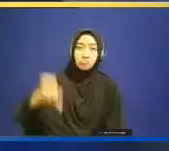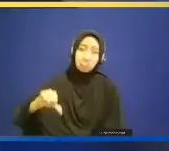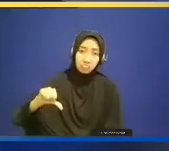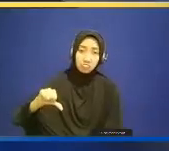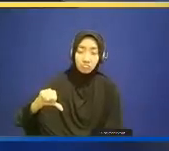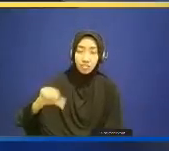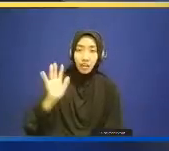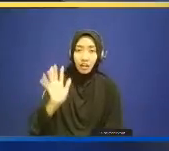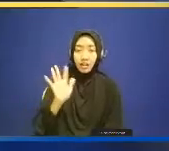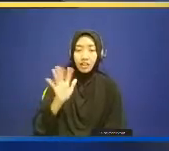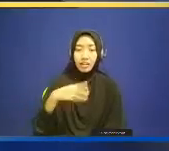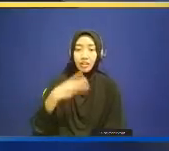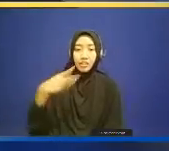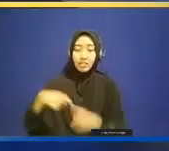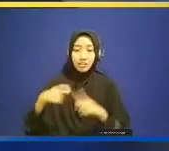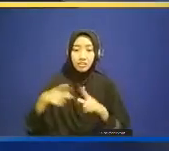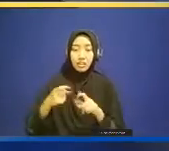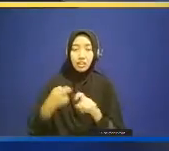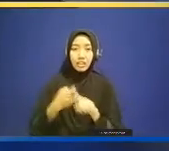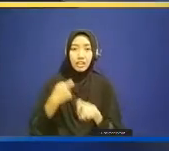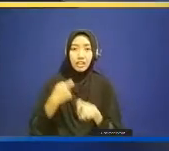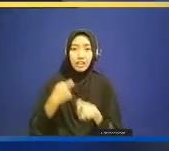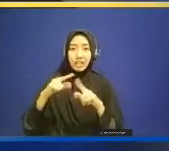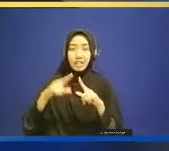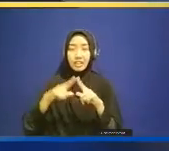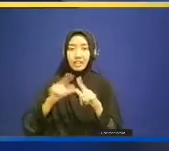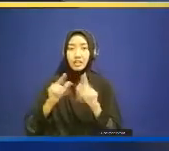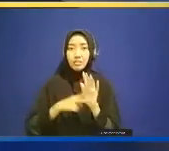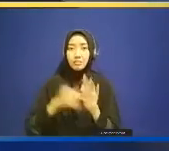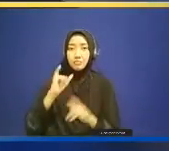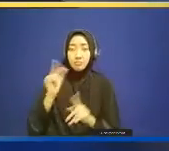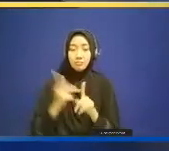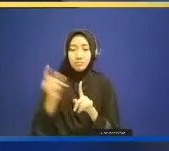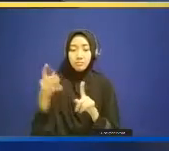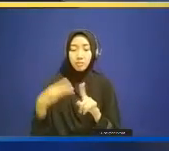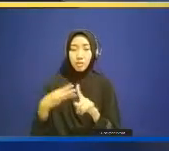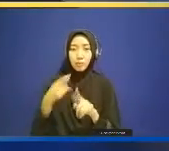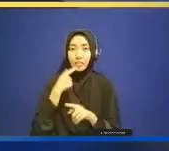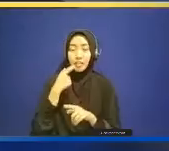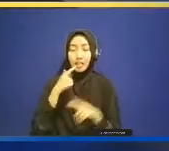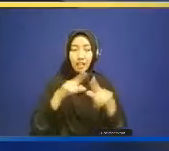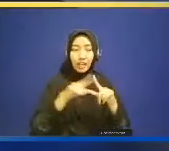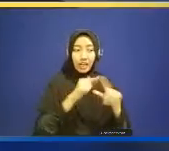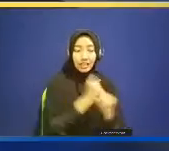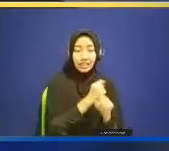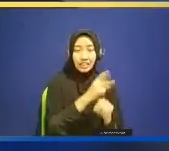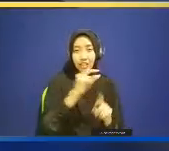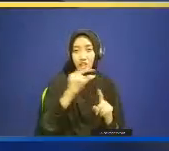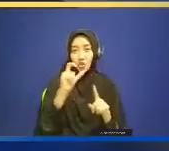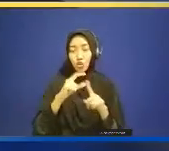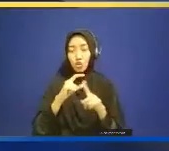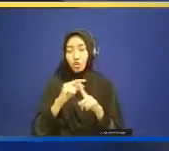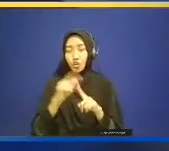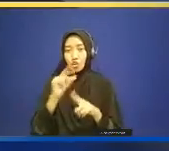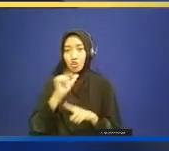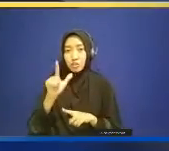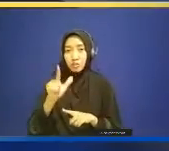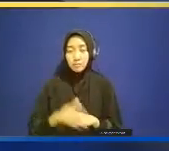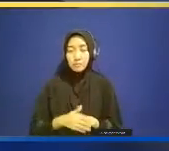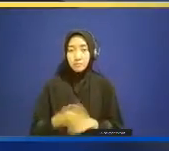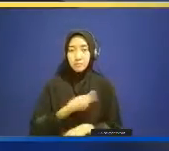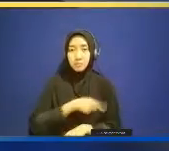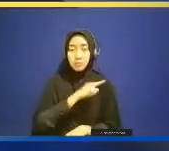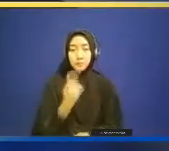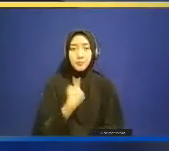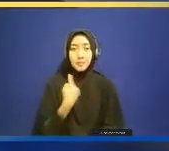makanannya DKI sini dari tanihub gitu kita ngomongin soal Agri culture apa namanya kemampuan kita